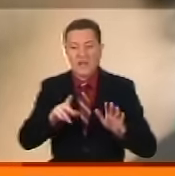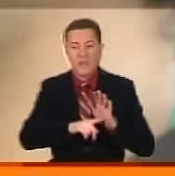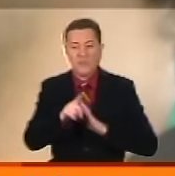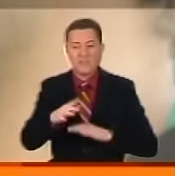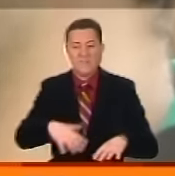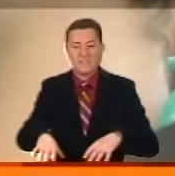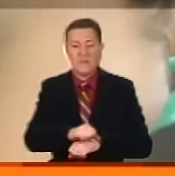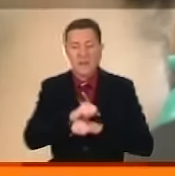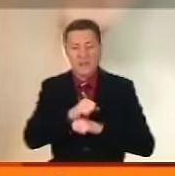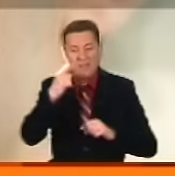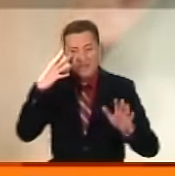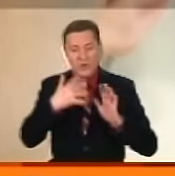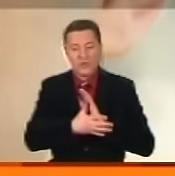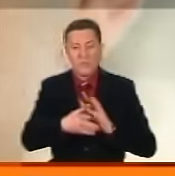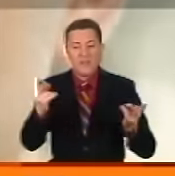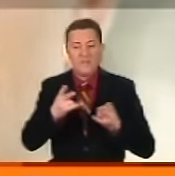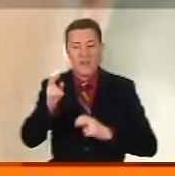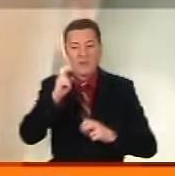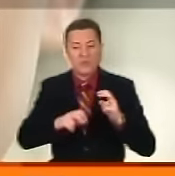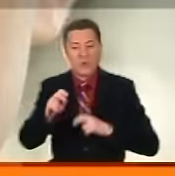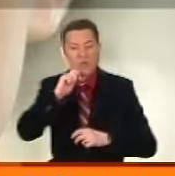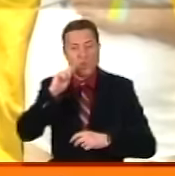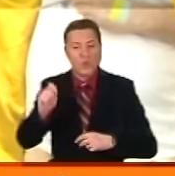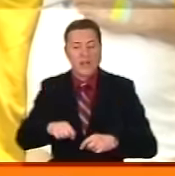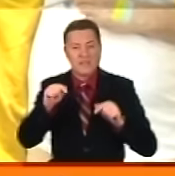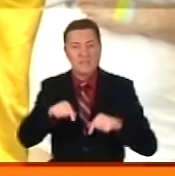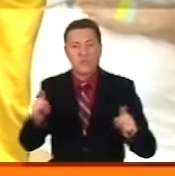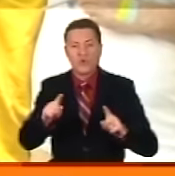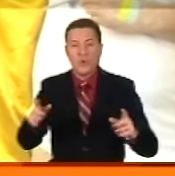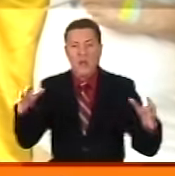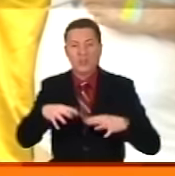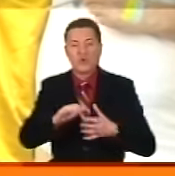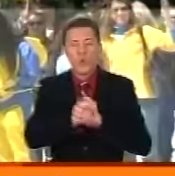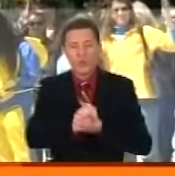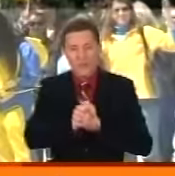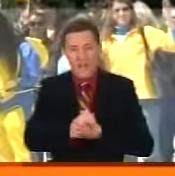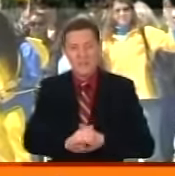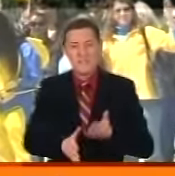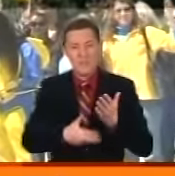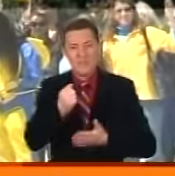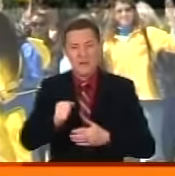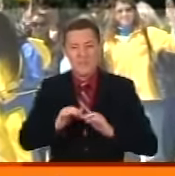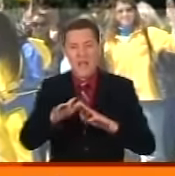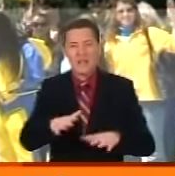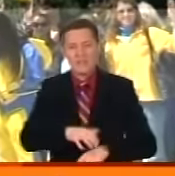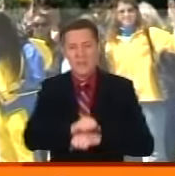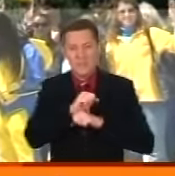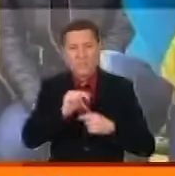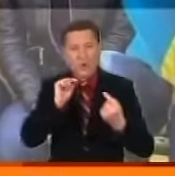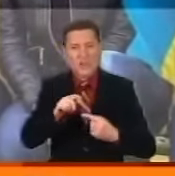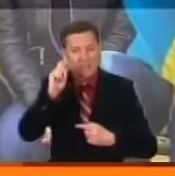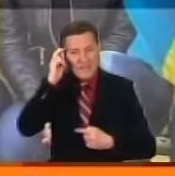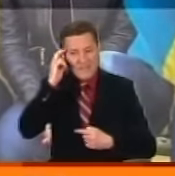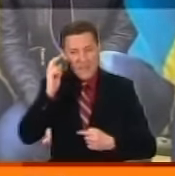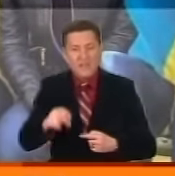він також зрозумів, треба шукати українців тут, аби згуртуватися та підтримати акції протесту в Києві. То вирішив сам якось